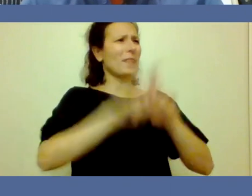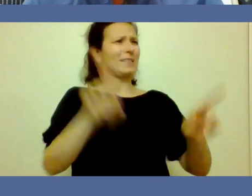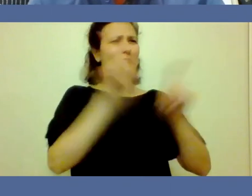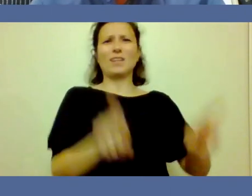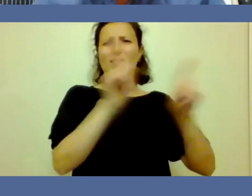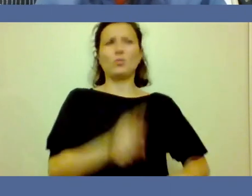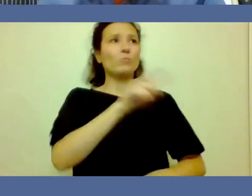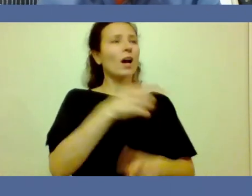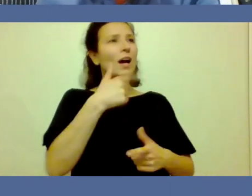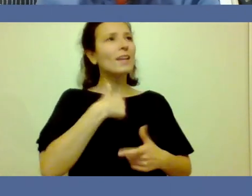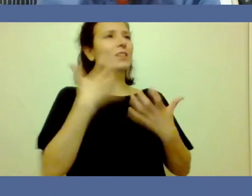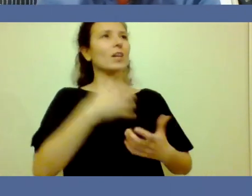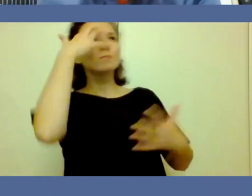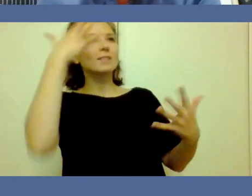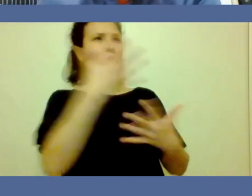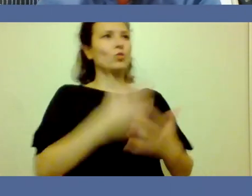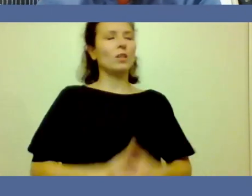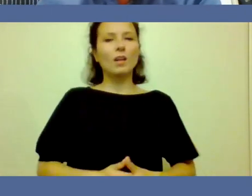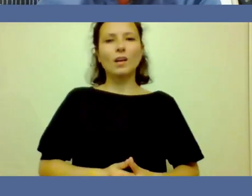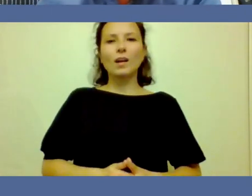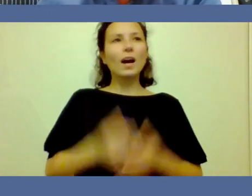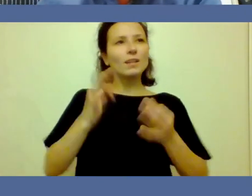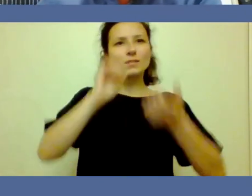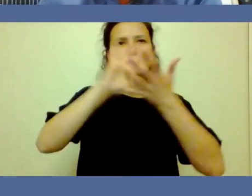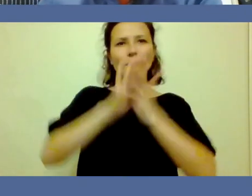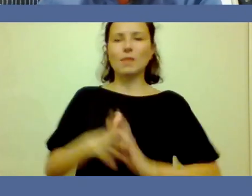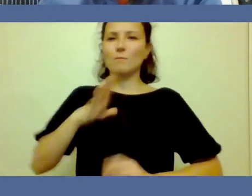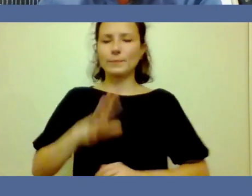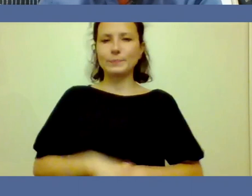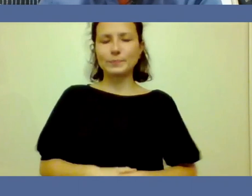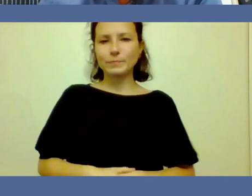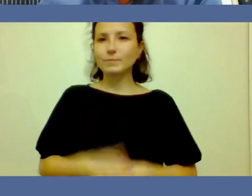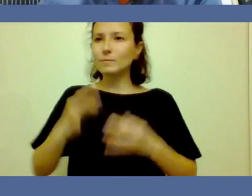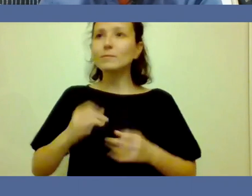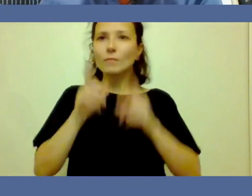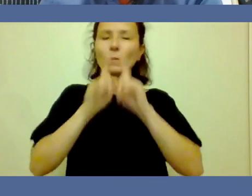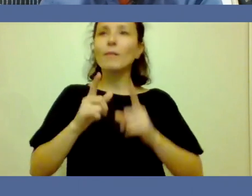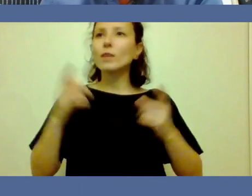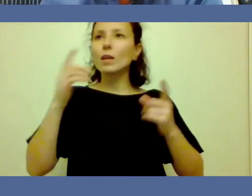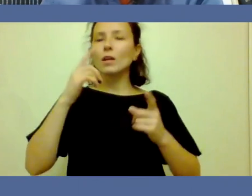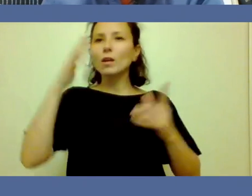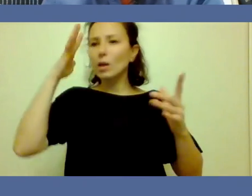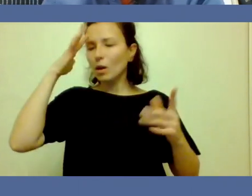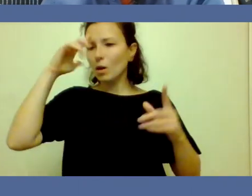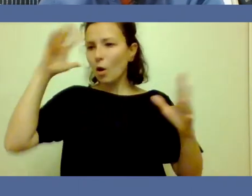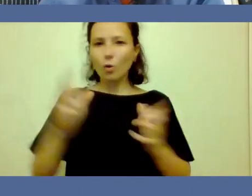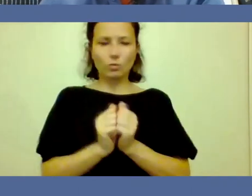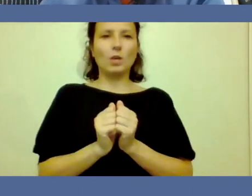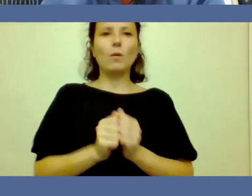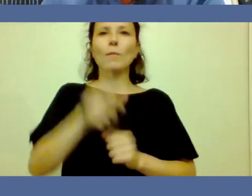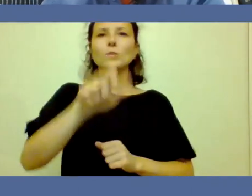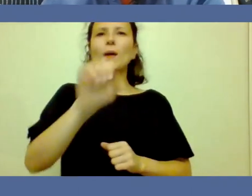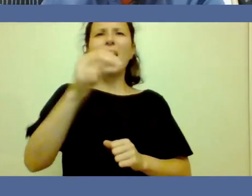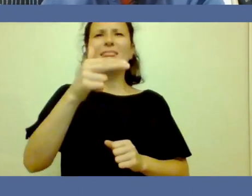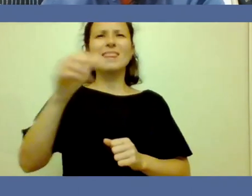ktoś mnie zaskoczył. Ale to się zmieniło. Teraz na przykład odkryłam Annę Kańtoch, o